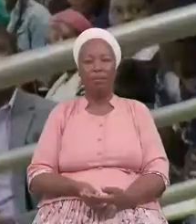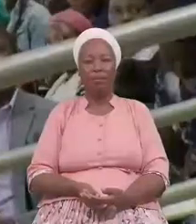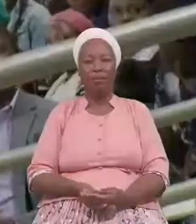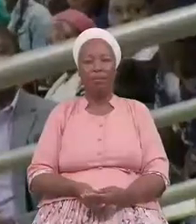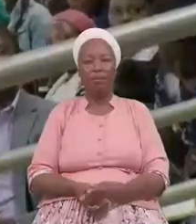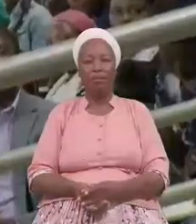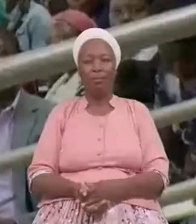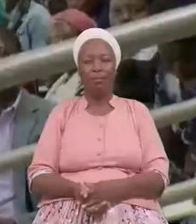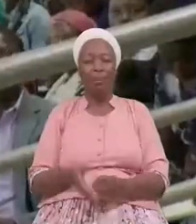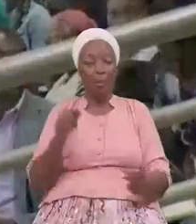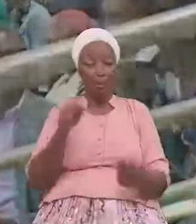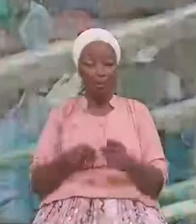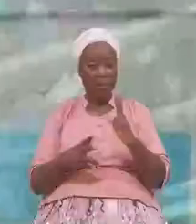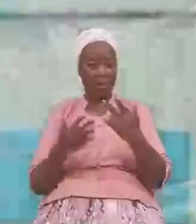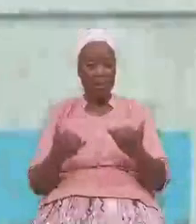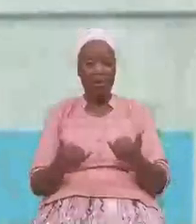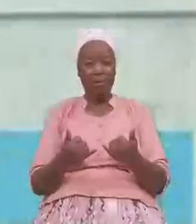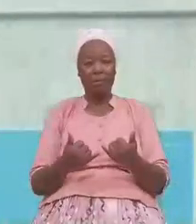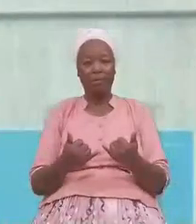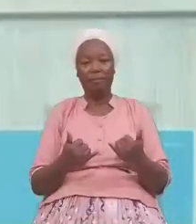Troisième point maintenant,